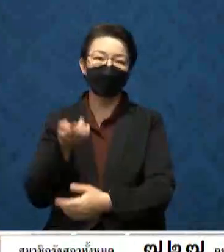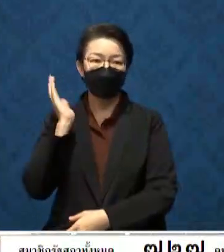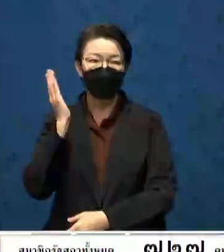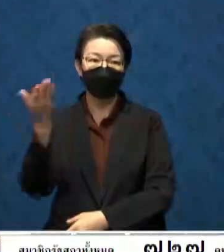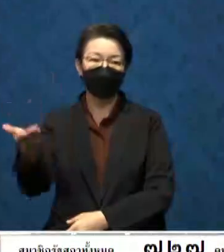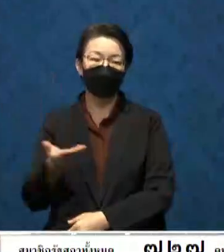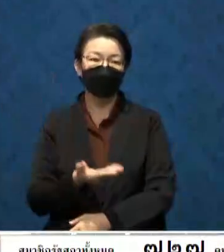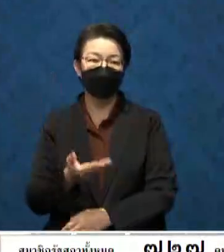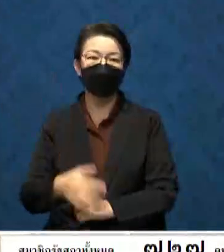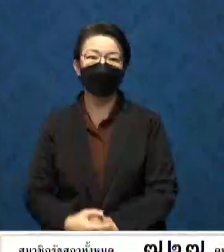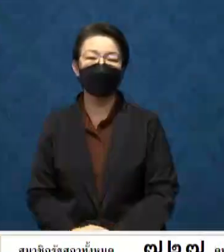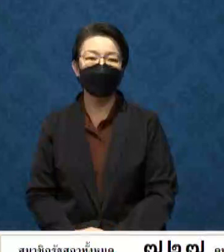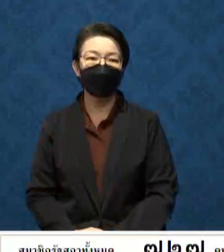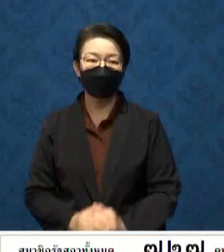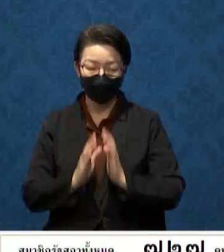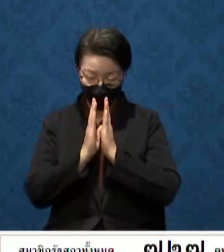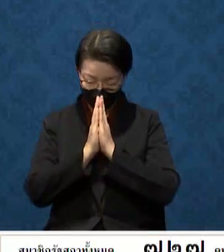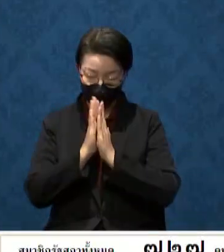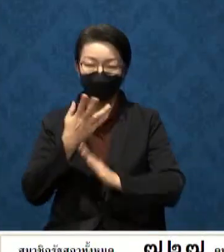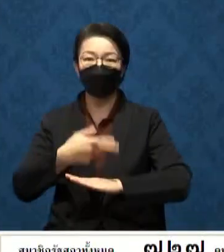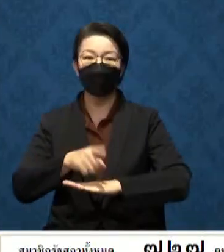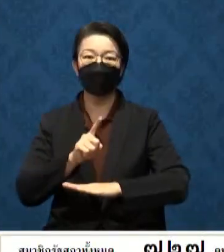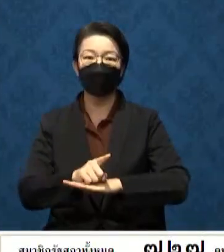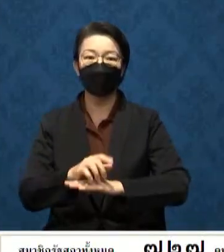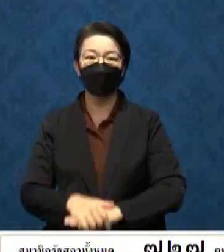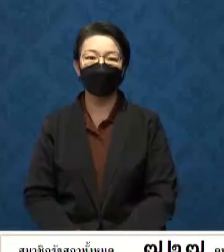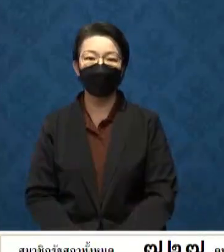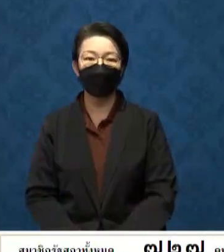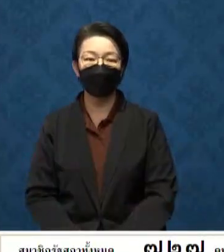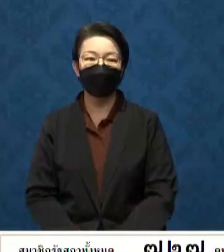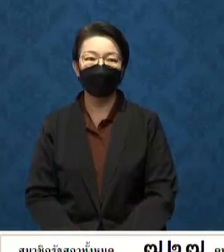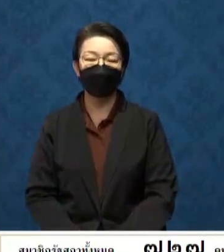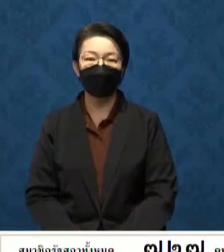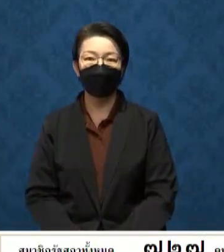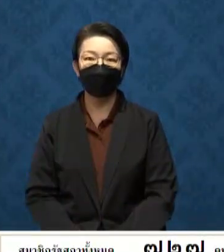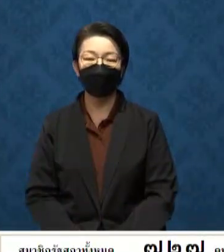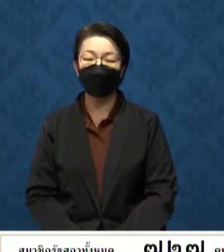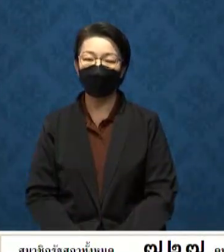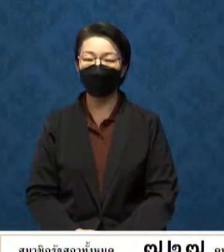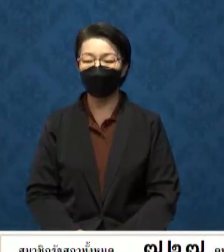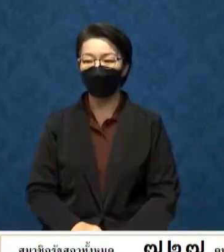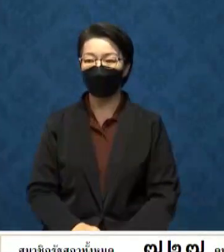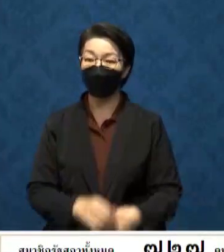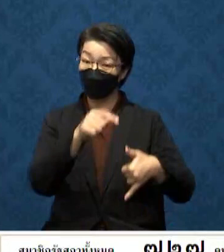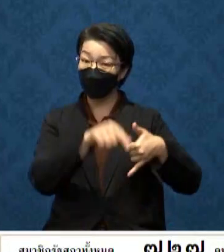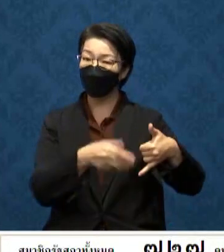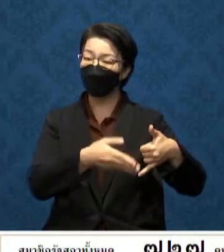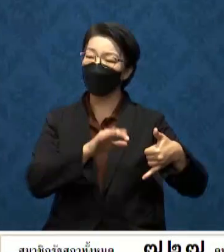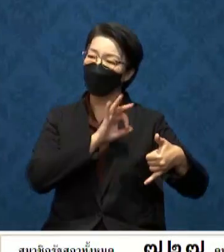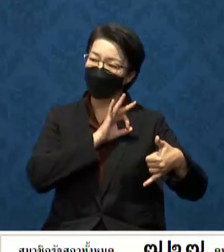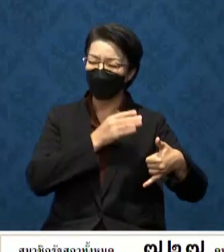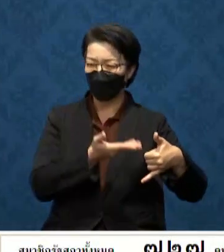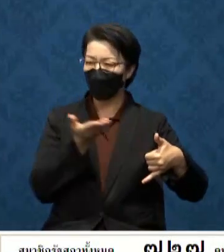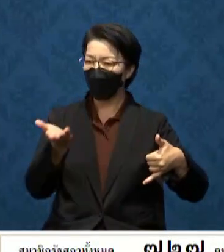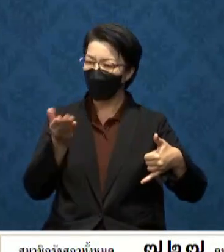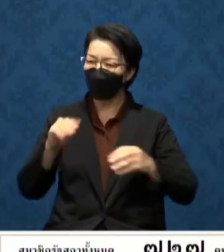กลับเรียนท่านประธานครับสำหรับข้อสงวนคำแปรยติของท่านสมาชิกที่ท่านได้ขอเ